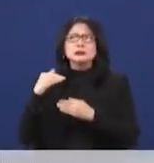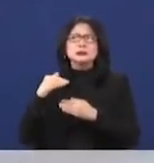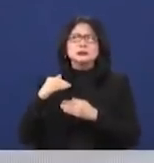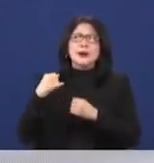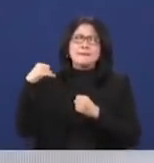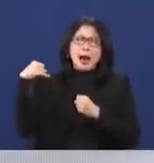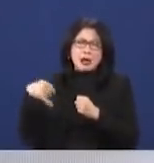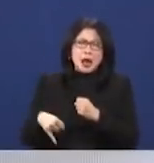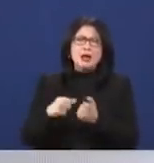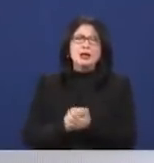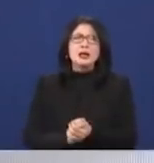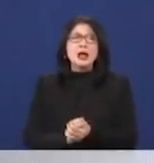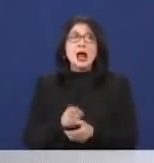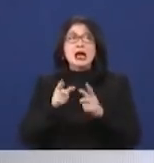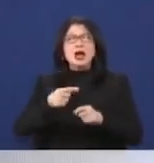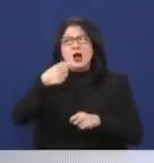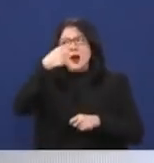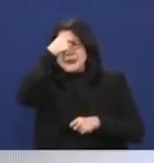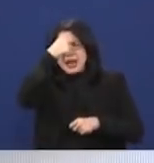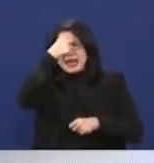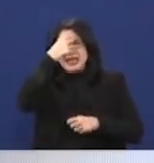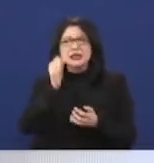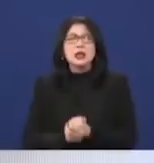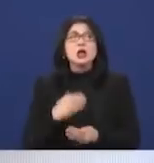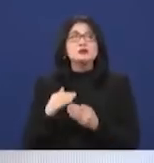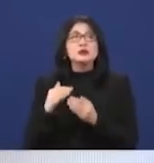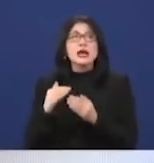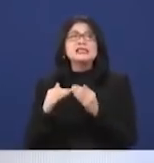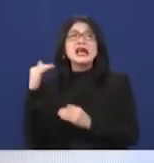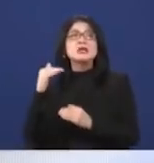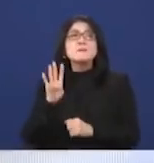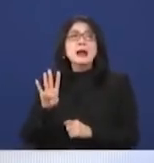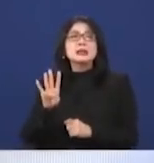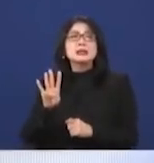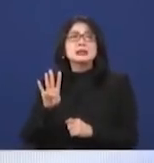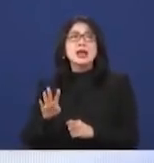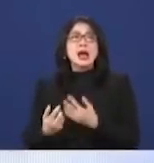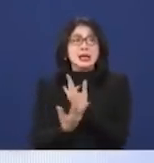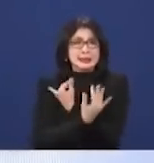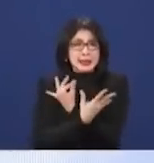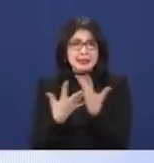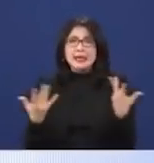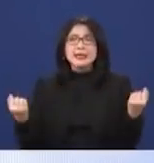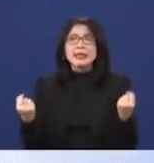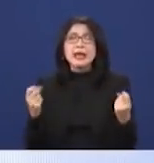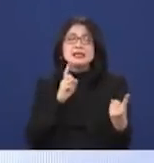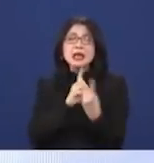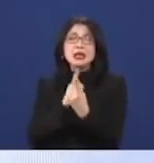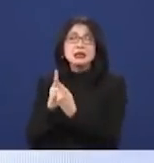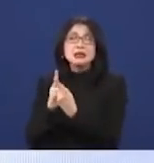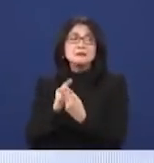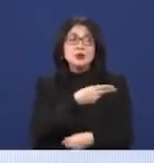parah. Kalau penyakit, saya kira ini sudah stadium 4. Dan rakyat yang saya ketemu di mana-mana seluruh